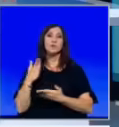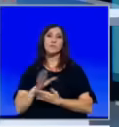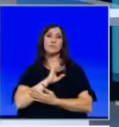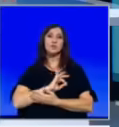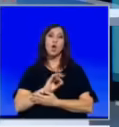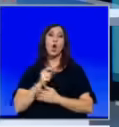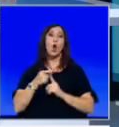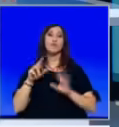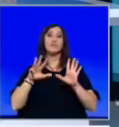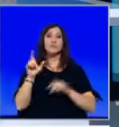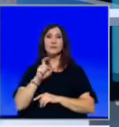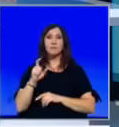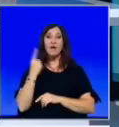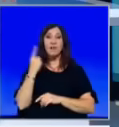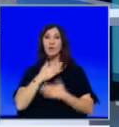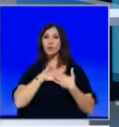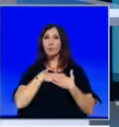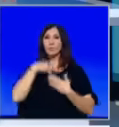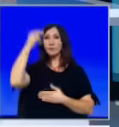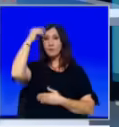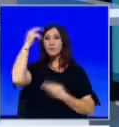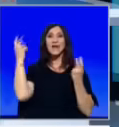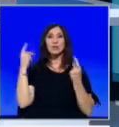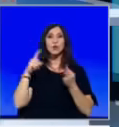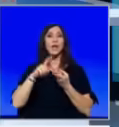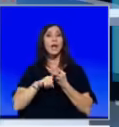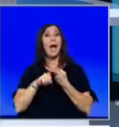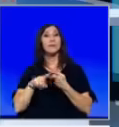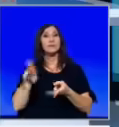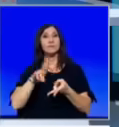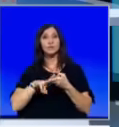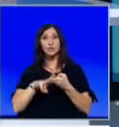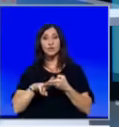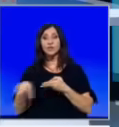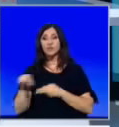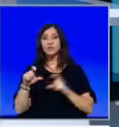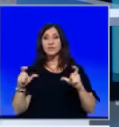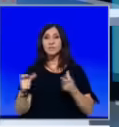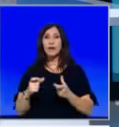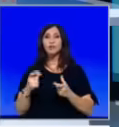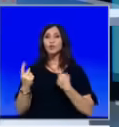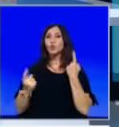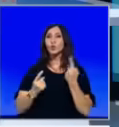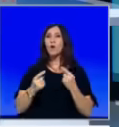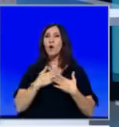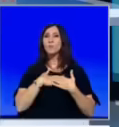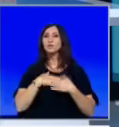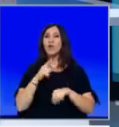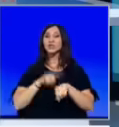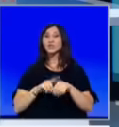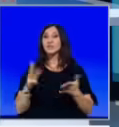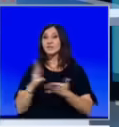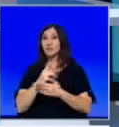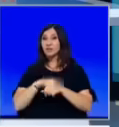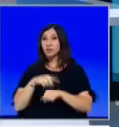печели». От 9 септември един от любимите български актьори Камен Воденичаров ще води семейното квиз-шоу в обичайния час,